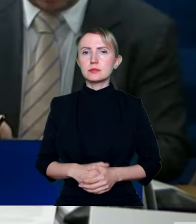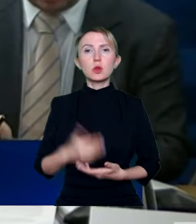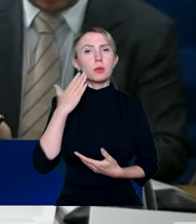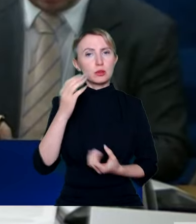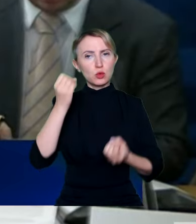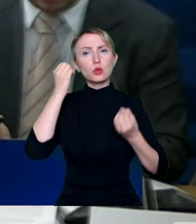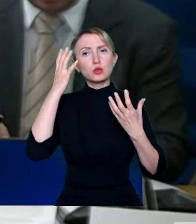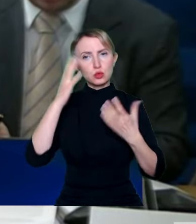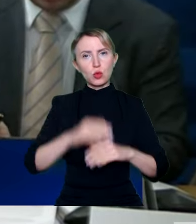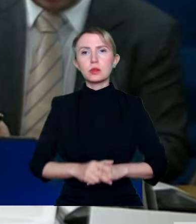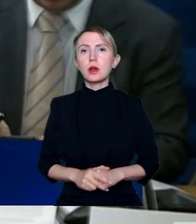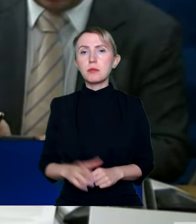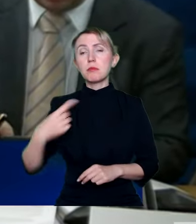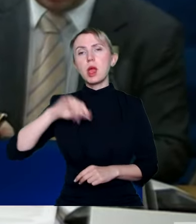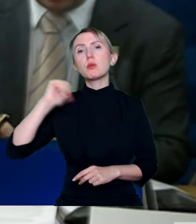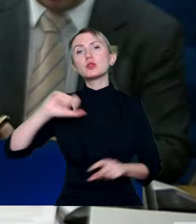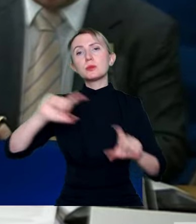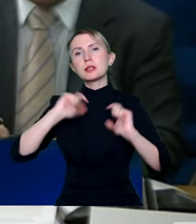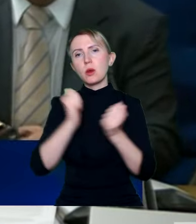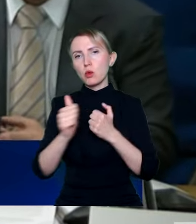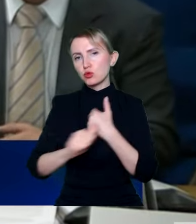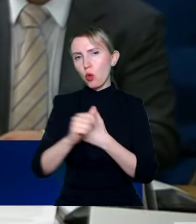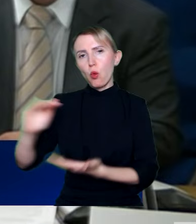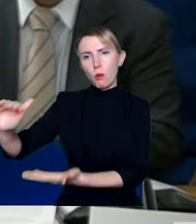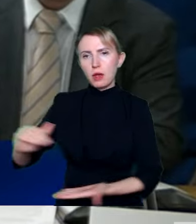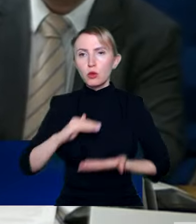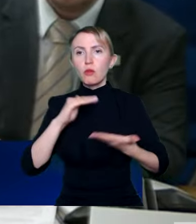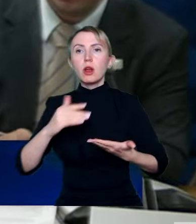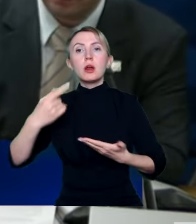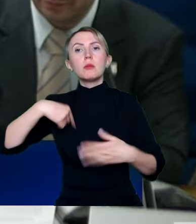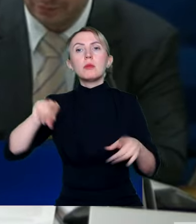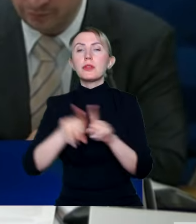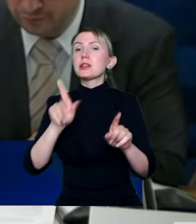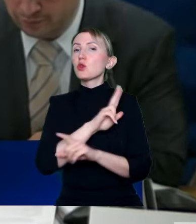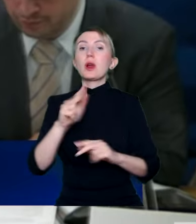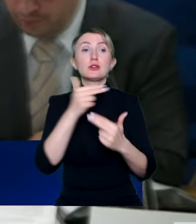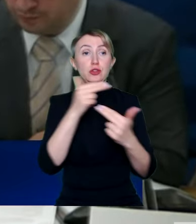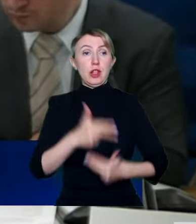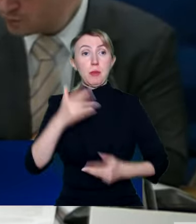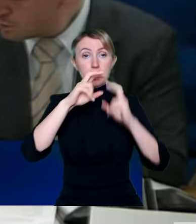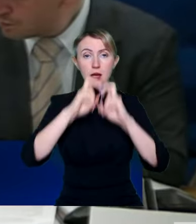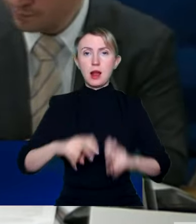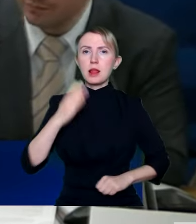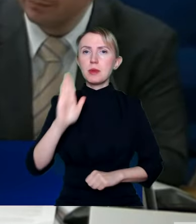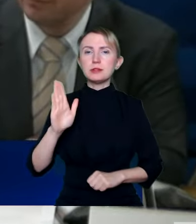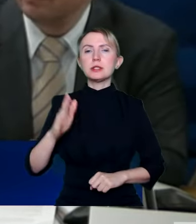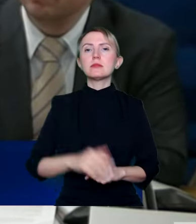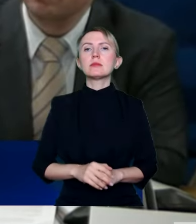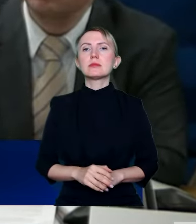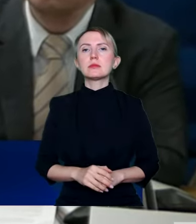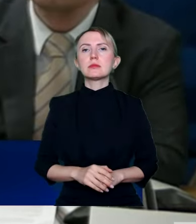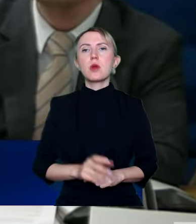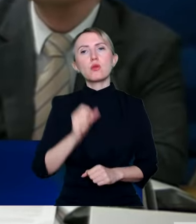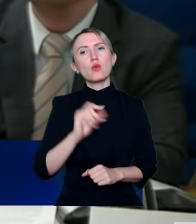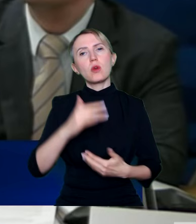strony. Oczywiście poczekamy na całość dokumentów. My też do każdego wątku, który będzie badany, mamy szeroką